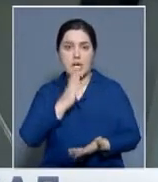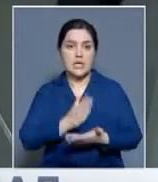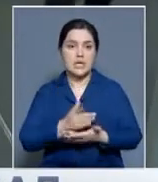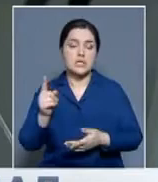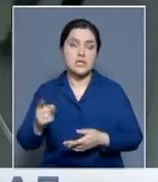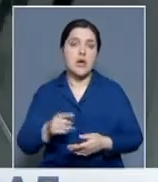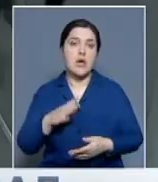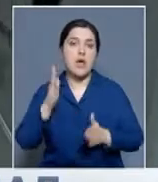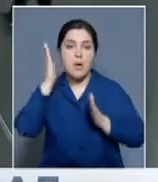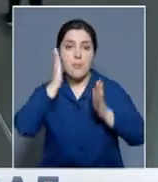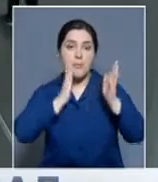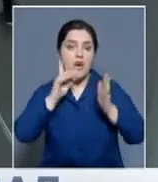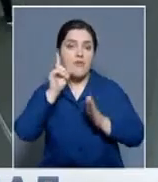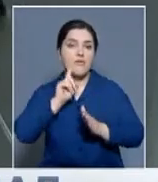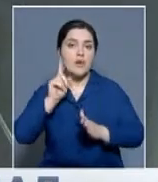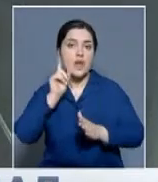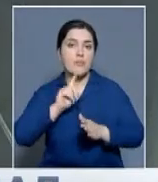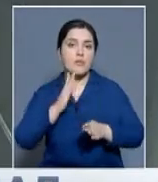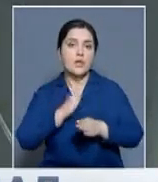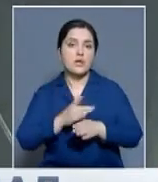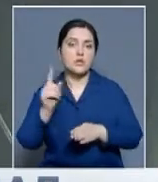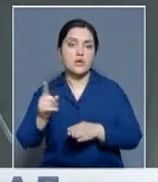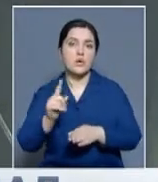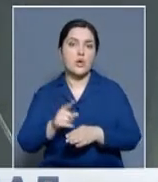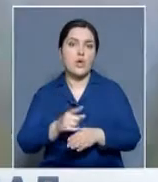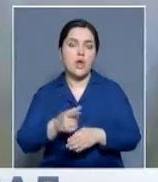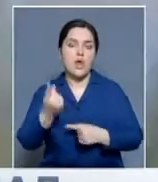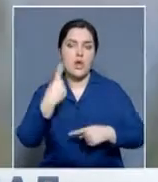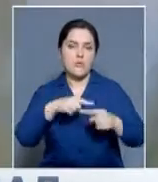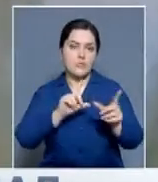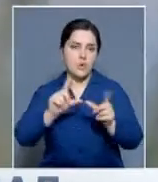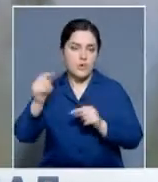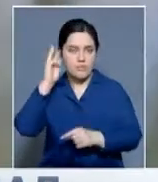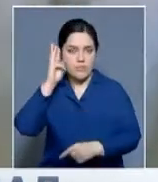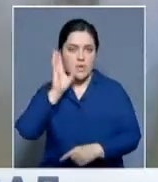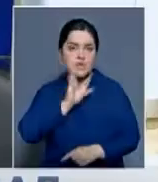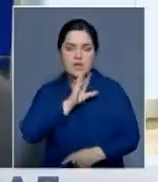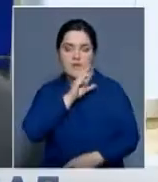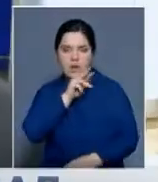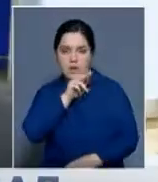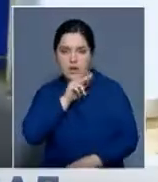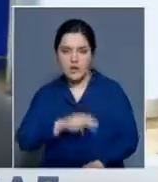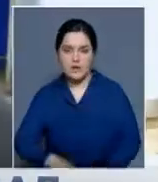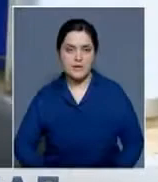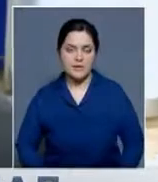В свою очередь, Малайзия временно отозвала своего посла в Северной Корее.